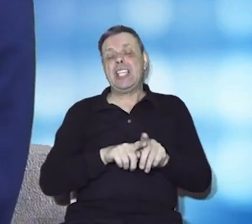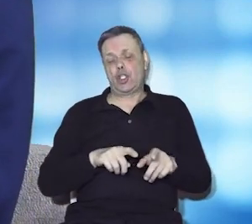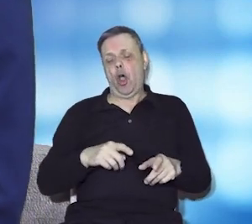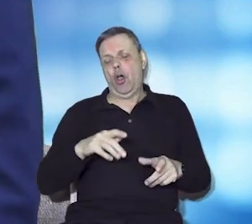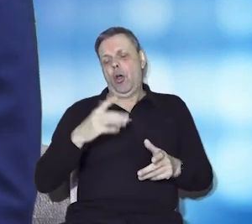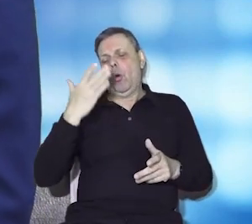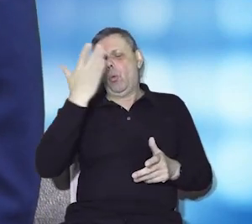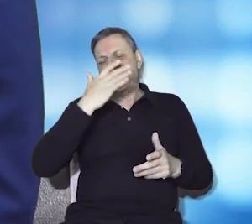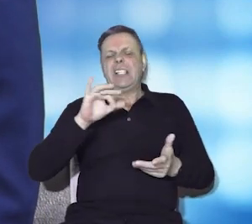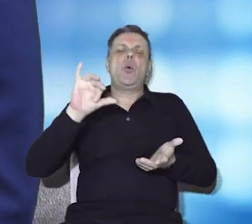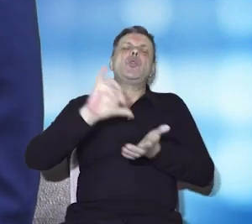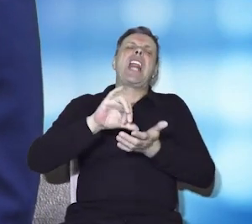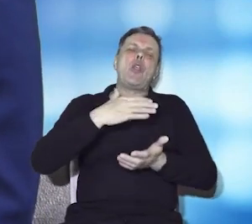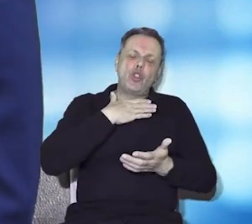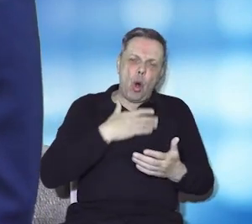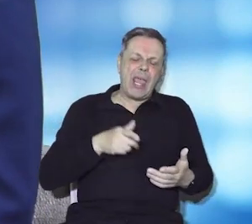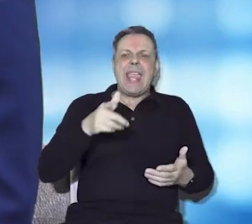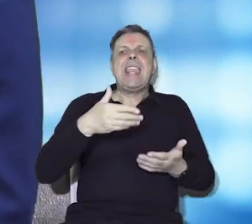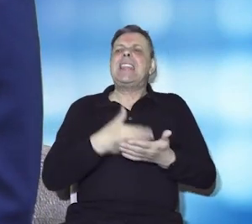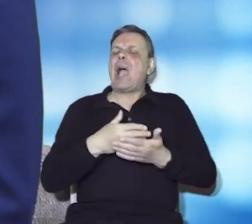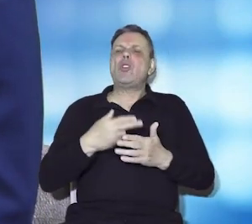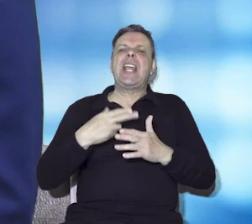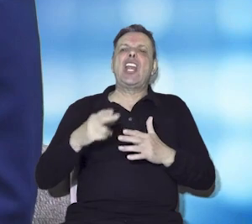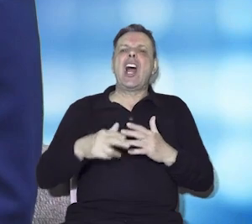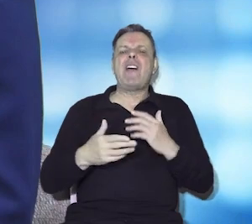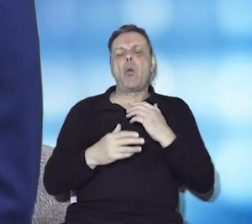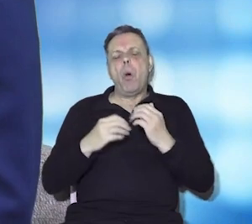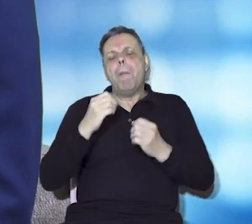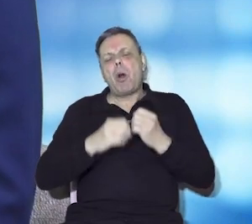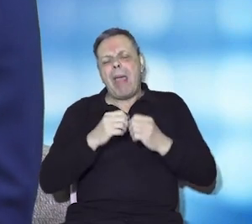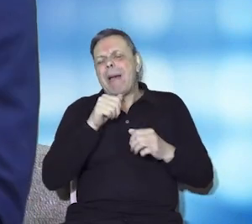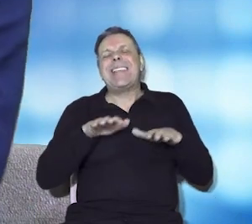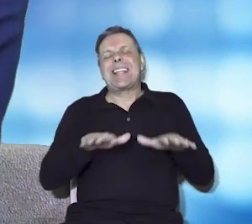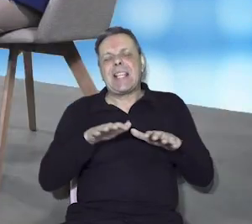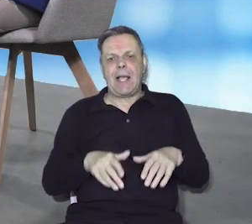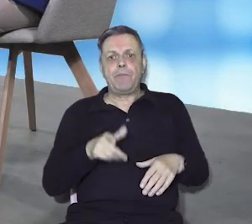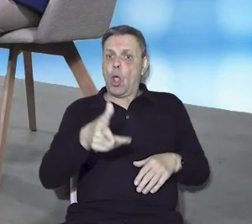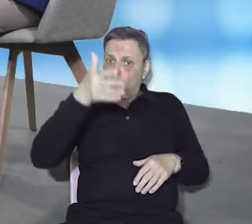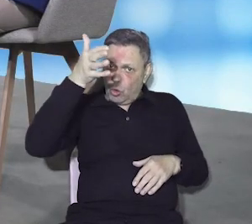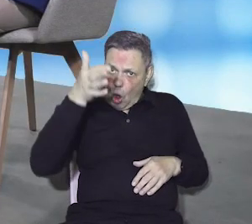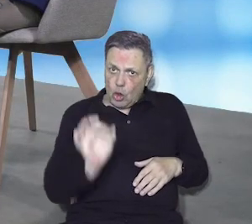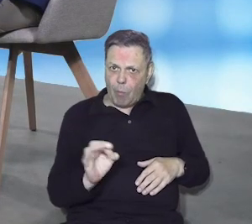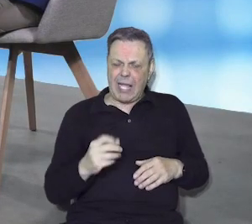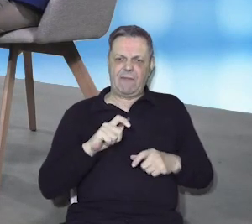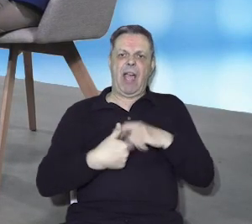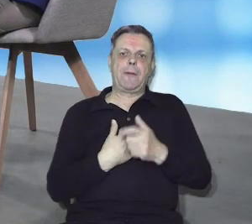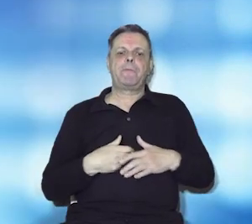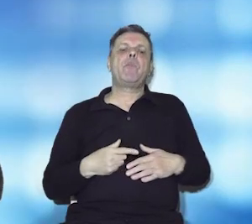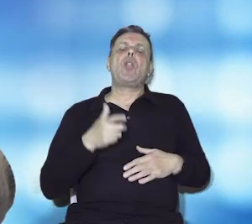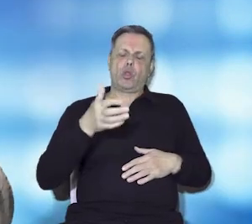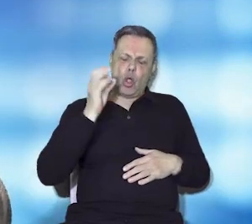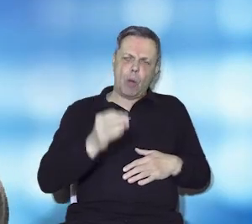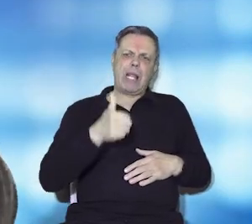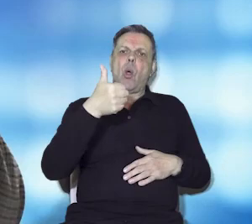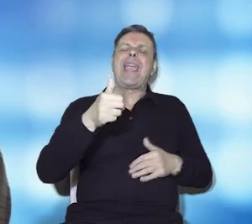pišu dnevnik i taj način se na neki način rješavaju tog jada, stresa. Znači, to je dobra stvar. To je u biti dobra, čak je to jedan